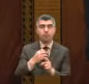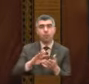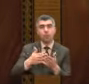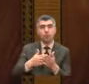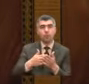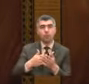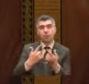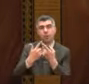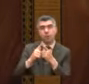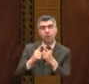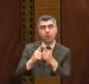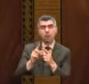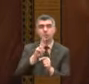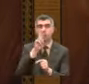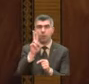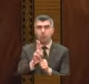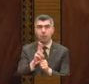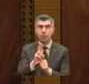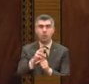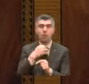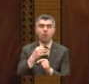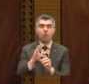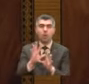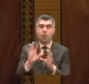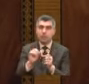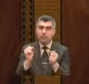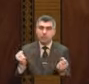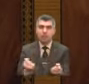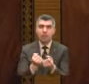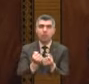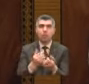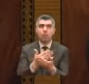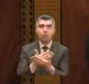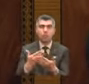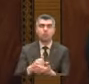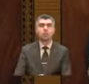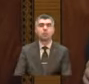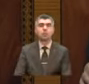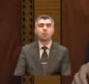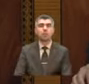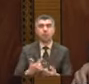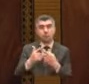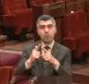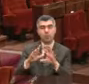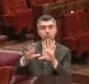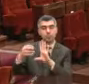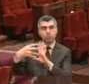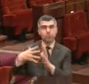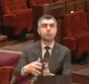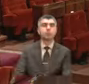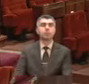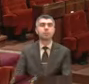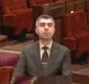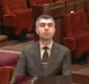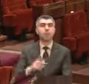في الترتيب ديال طرح الأسئلة، غادي نبدا بالتنمية المستدامة ثم أنهي إن شاء الله المداخلة ديالي فيما يتعلق بالطاقات المتجددة.